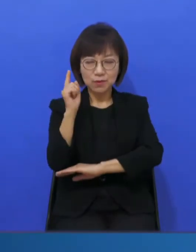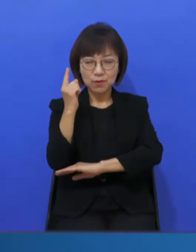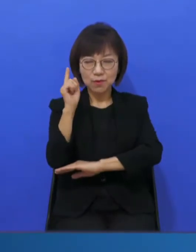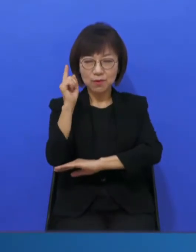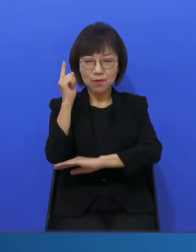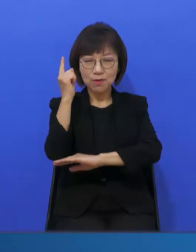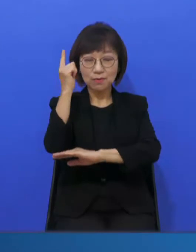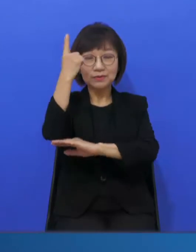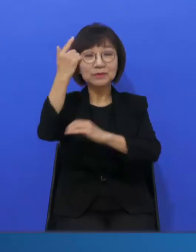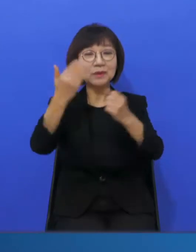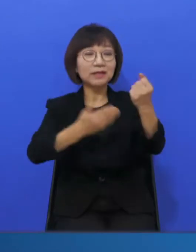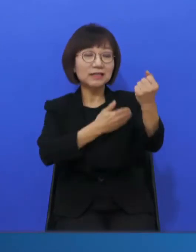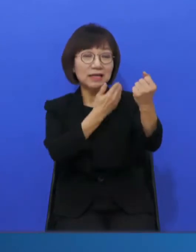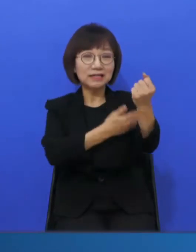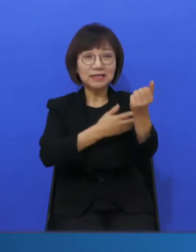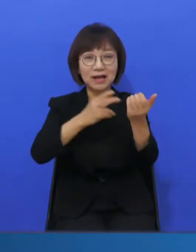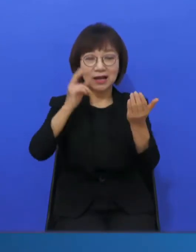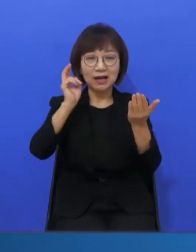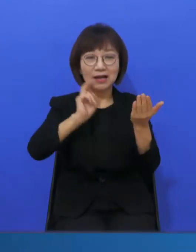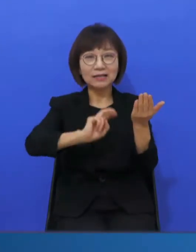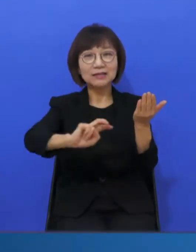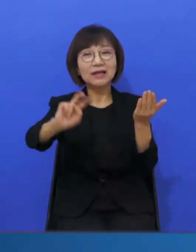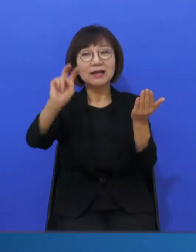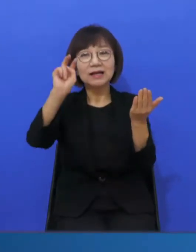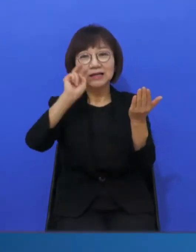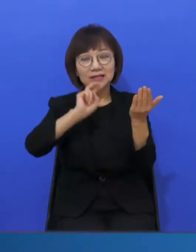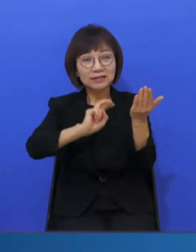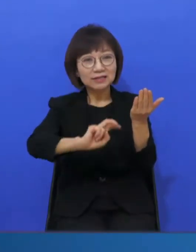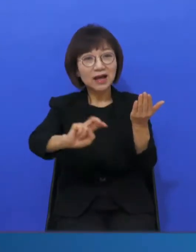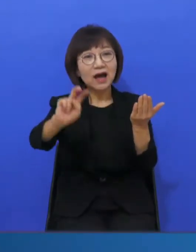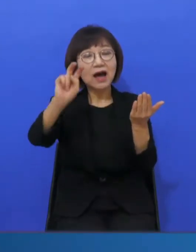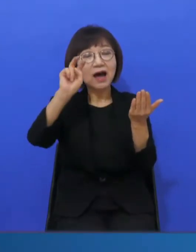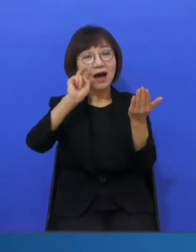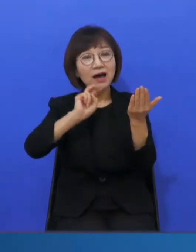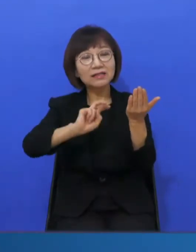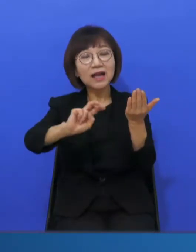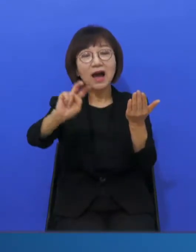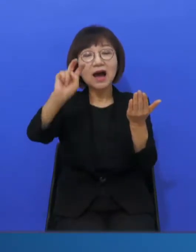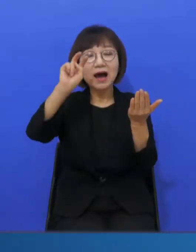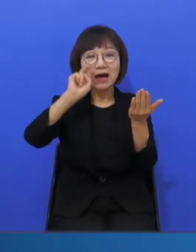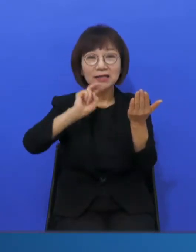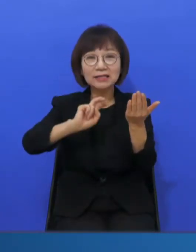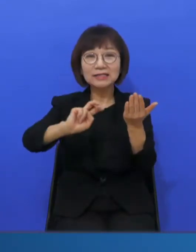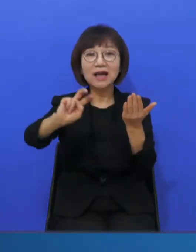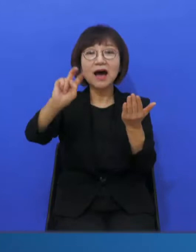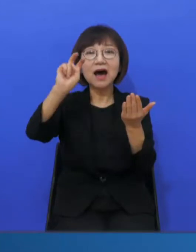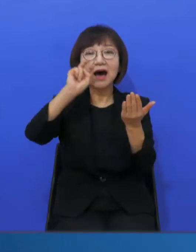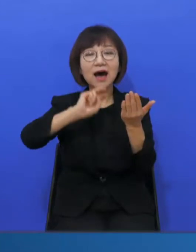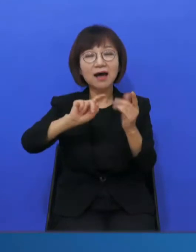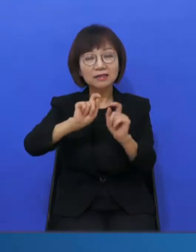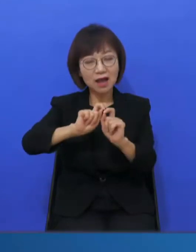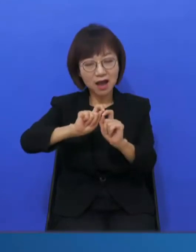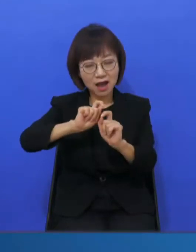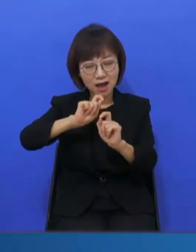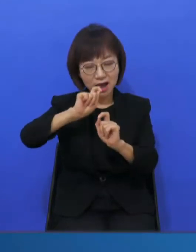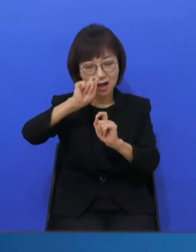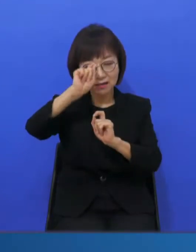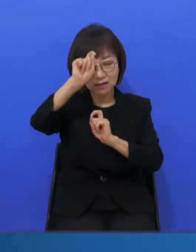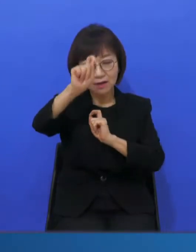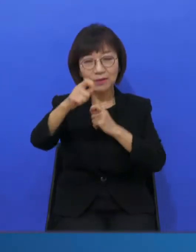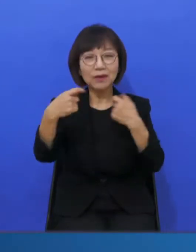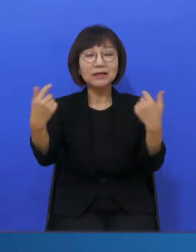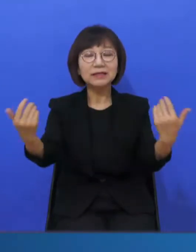찬양하라 높으신 권세를 찬양 찬양